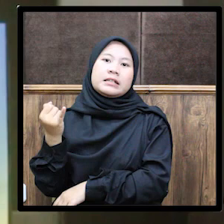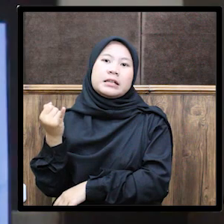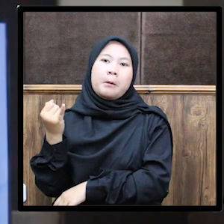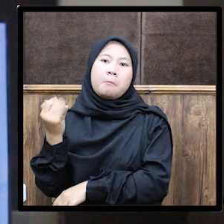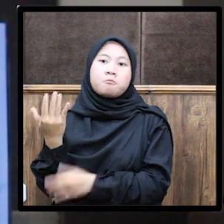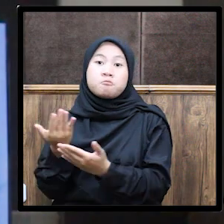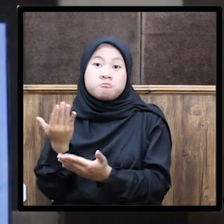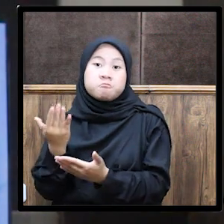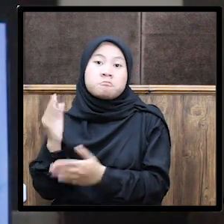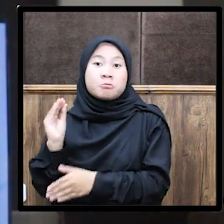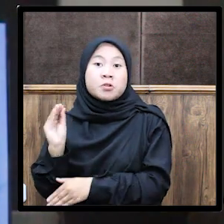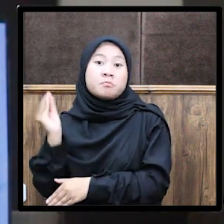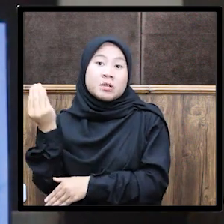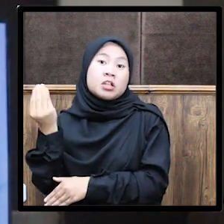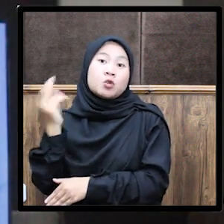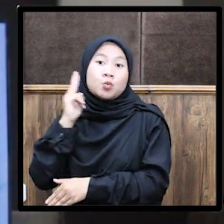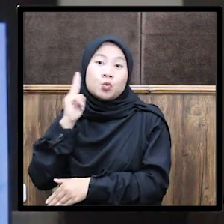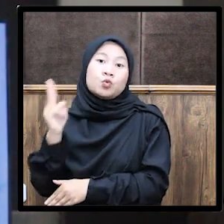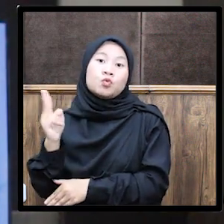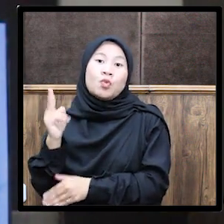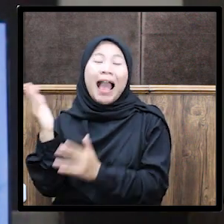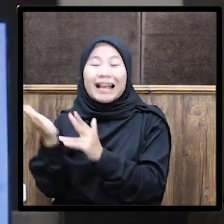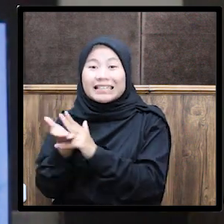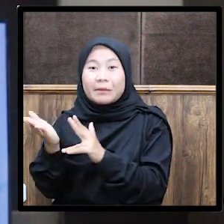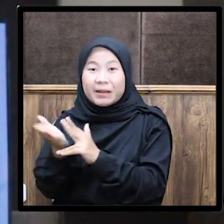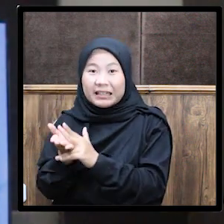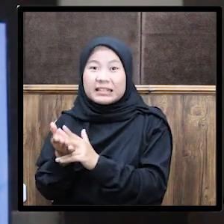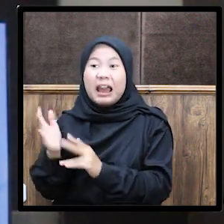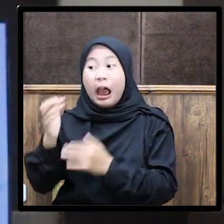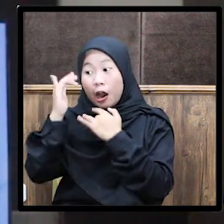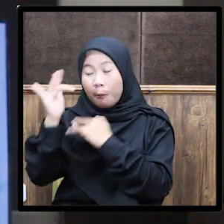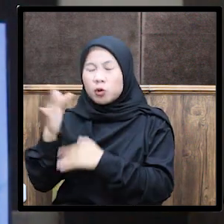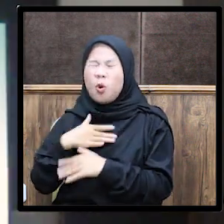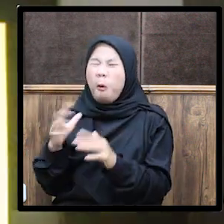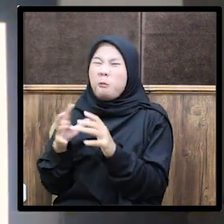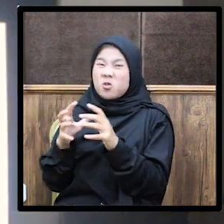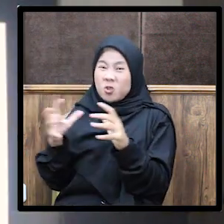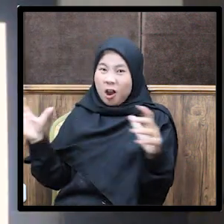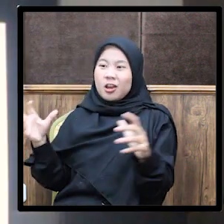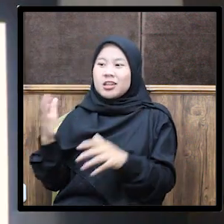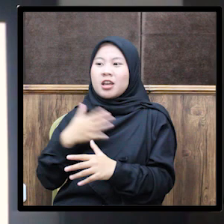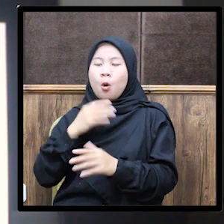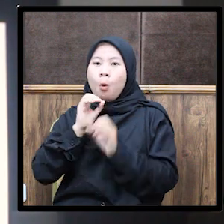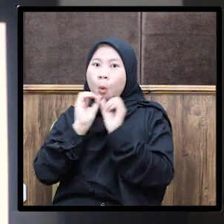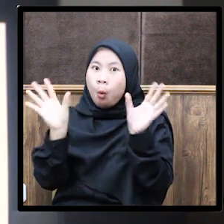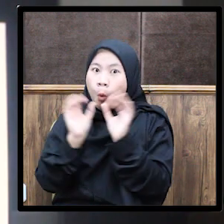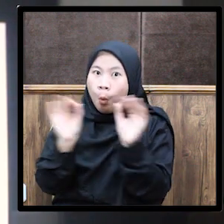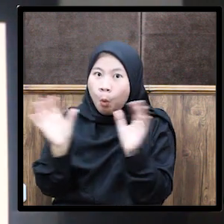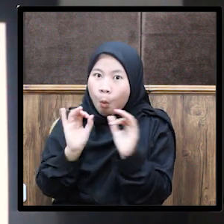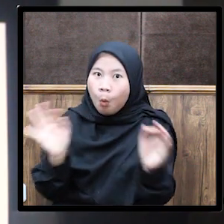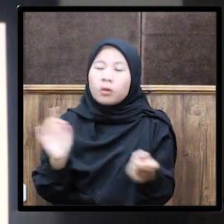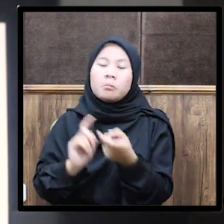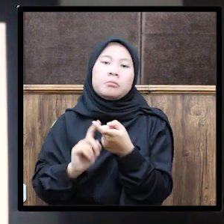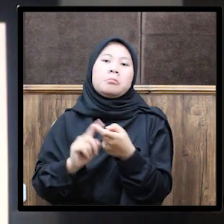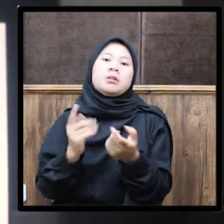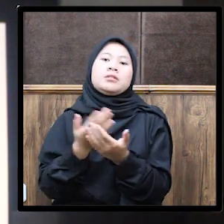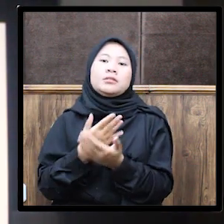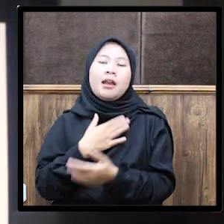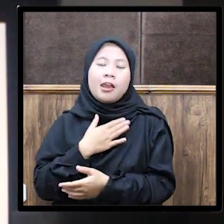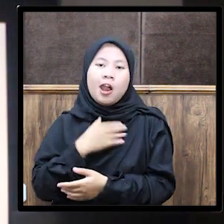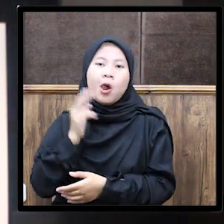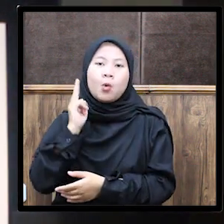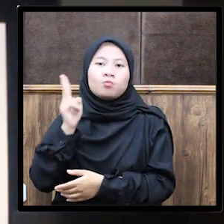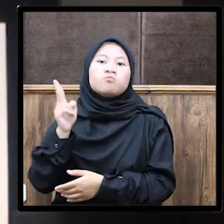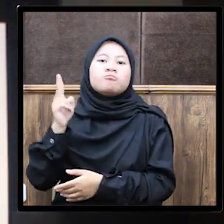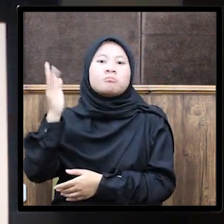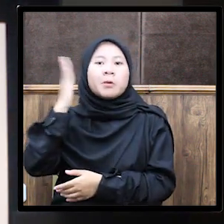aksesibilitas di pilkada. Itu saya punya harapan besar, itu sudah saya sampaikan ke teman-teman divisi saya untuk di pilkada itu harus kita